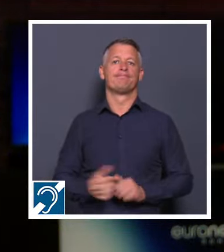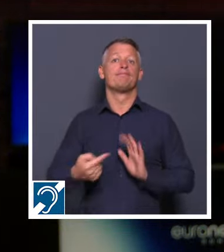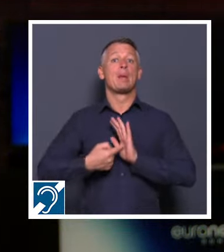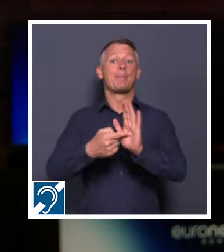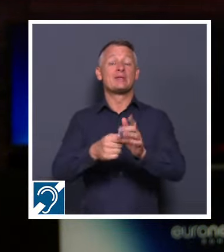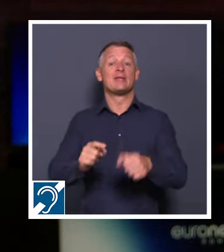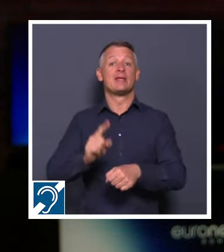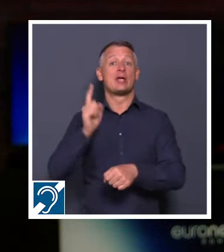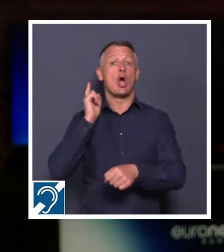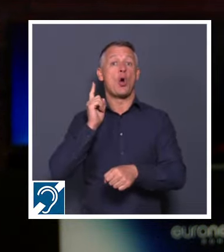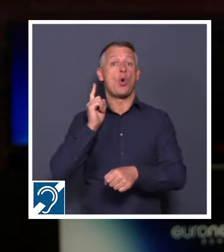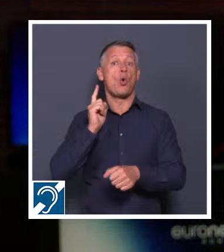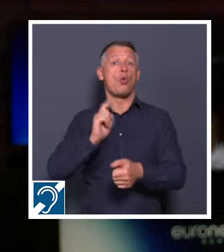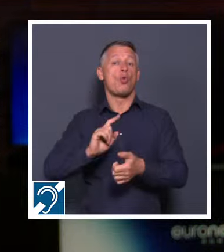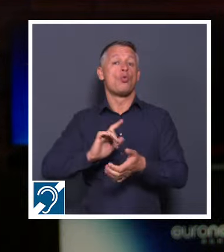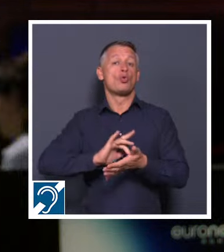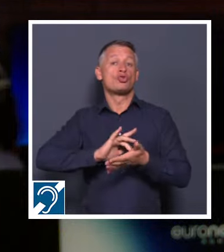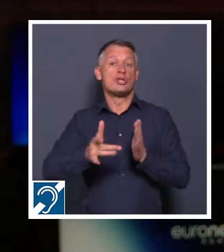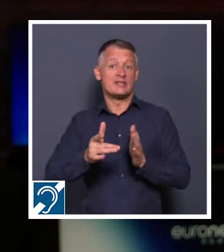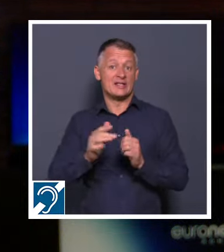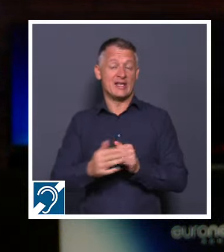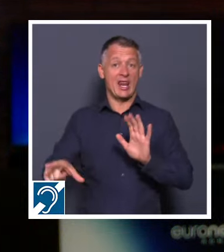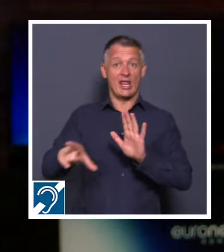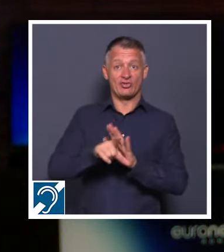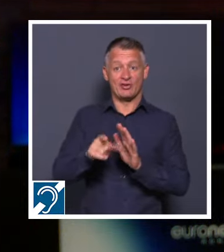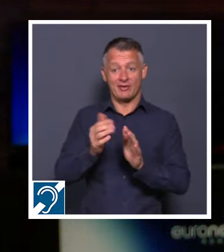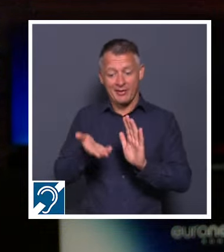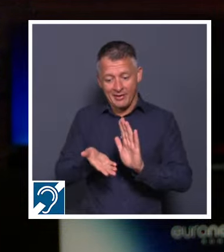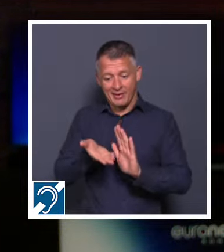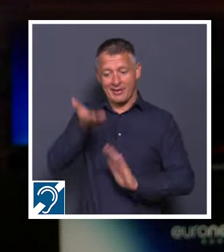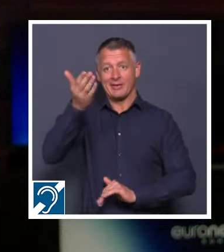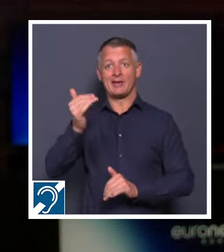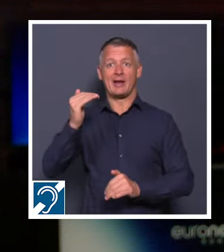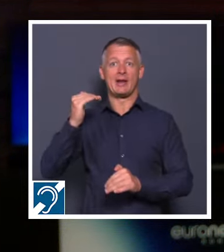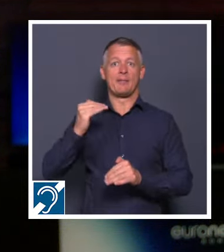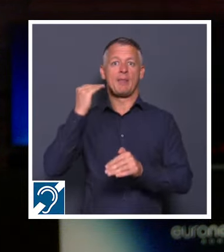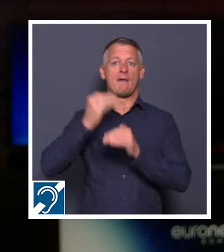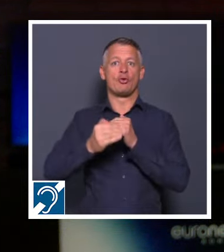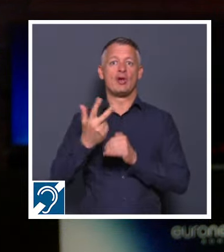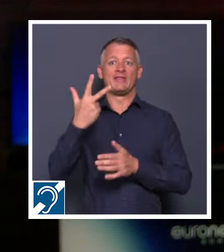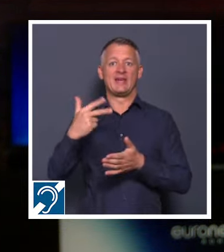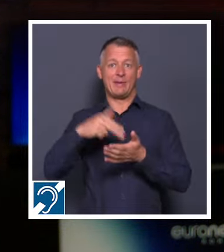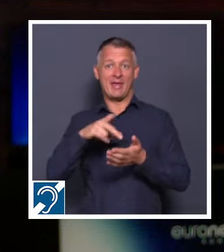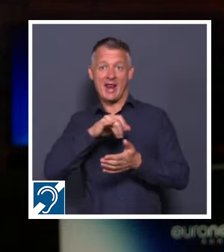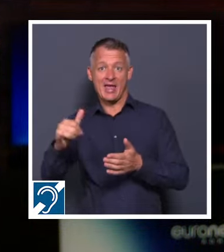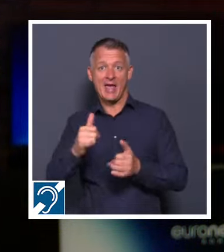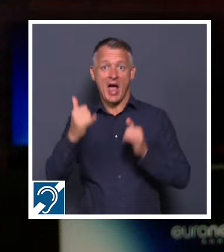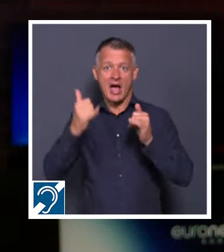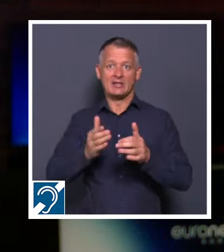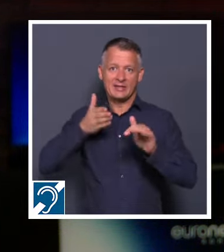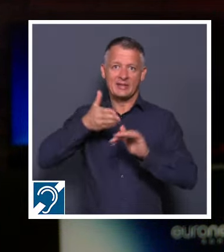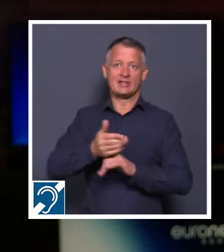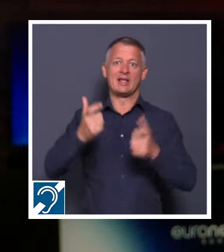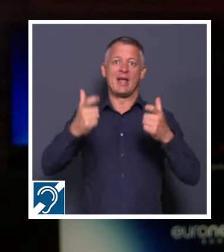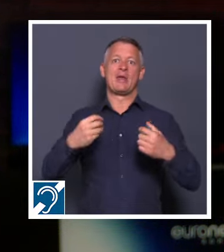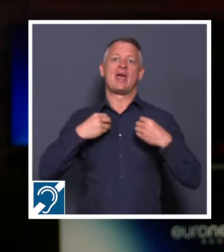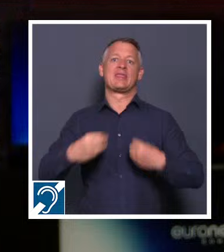Prezentată ca o urgență legislativă, ridicarea plafonului de impozitare a pensiilor la 3.000 de lei va trece astăzi de Camera